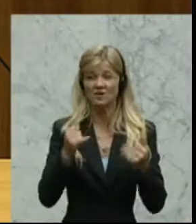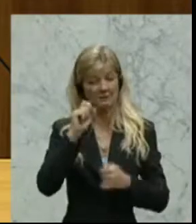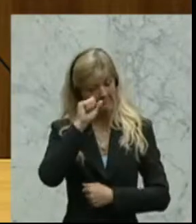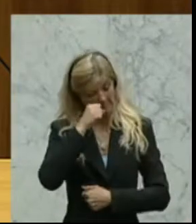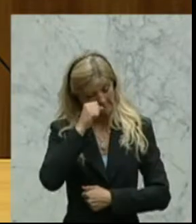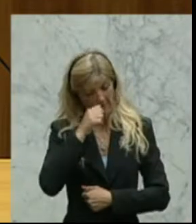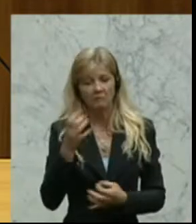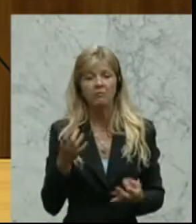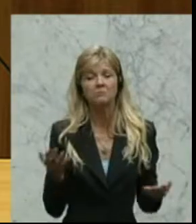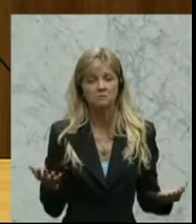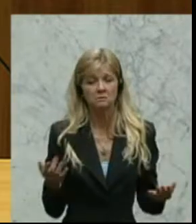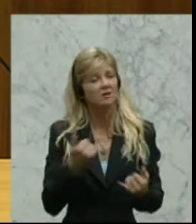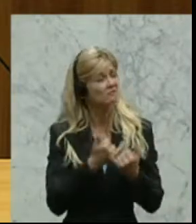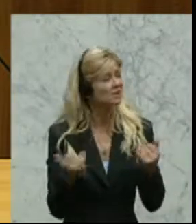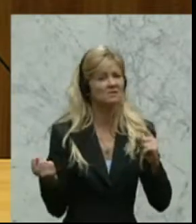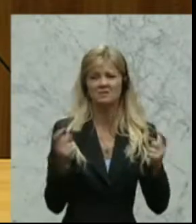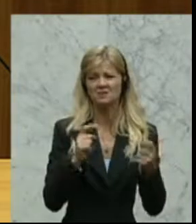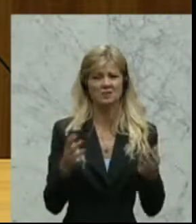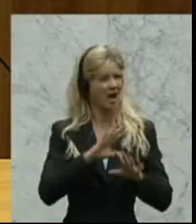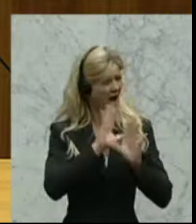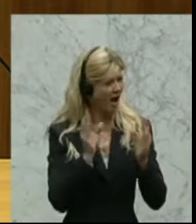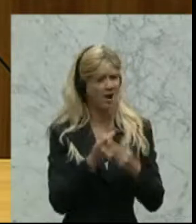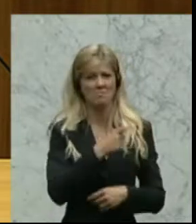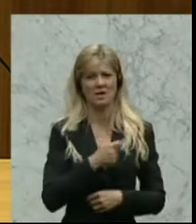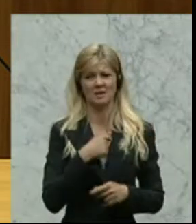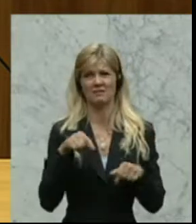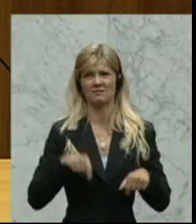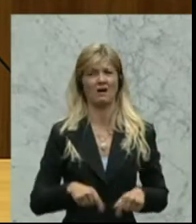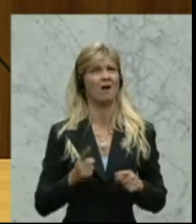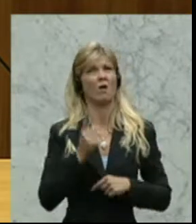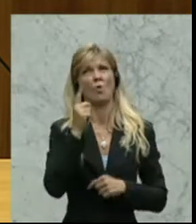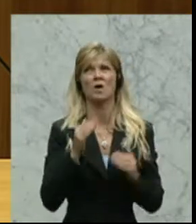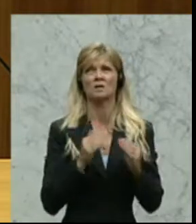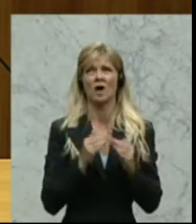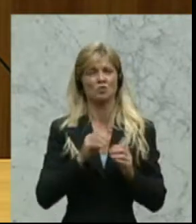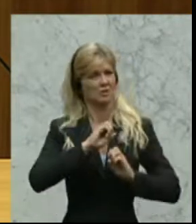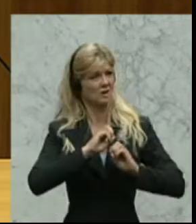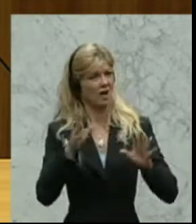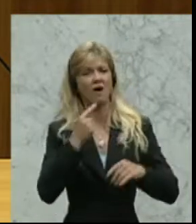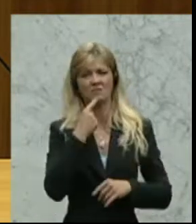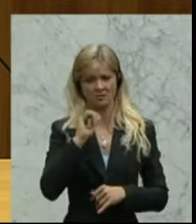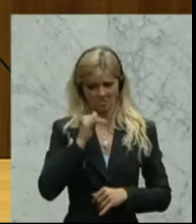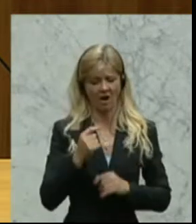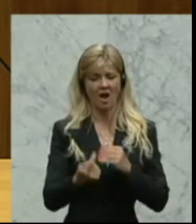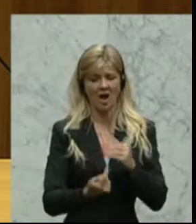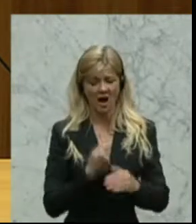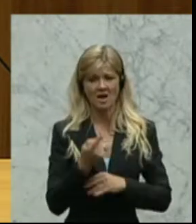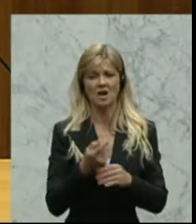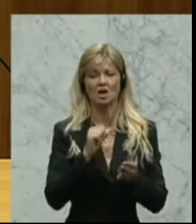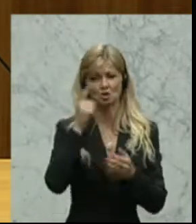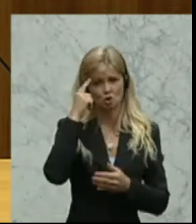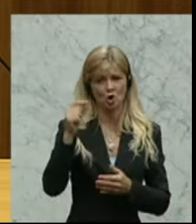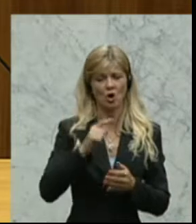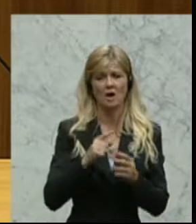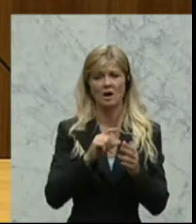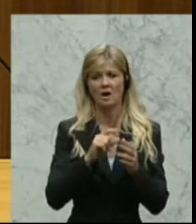alle Parteien in diesem hohen Haus einig, dass der Eingangssteuersatz so hoch ist, dass, wie die Frau Kollegin Tammandl gesagt hat, natürlich